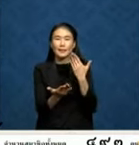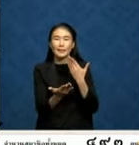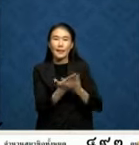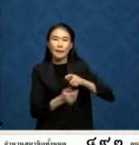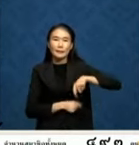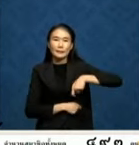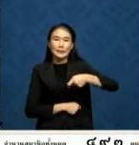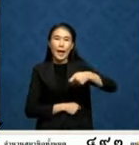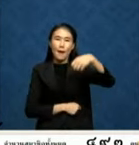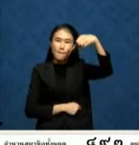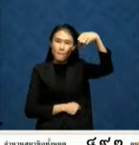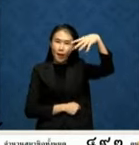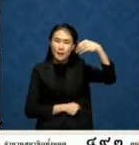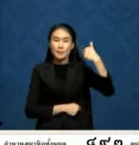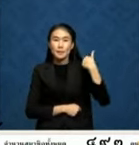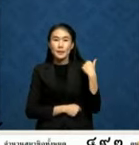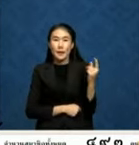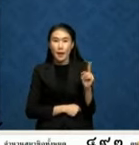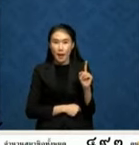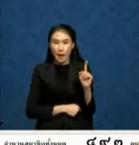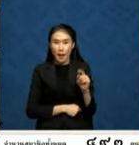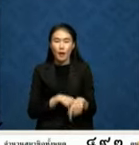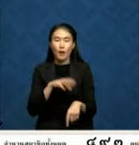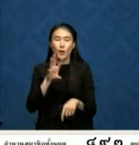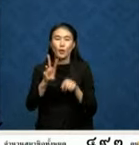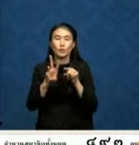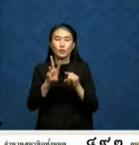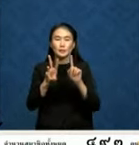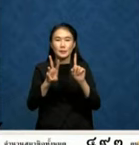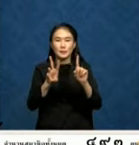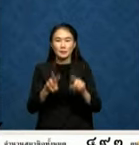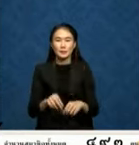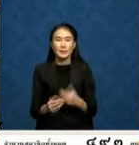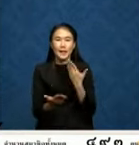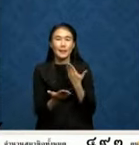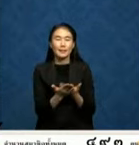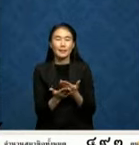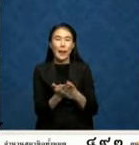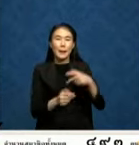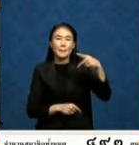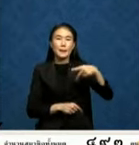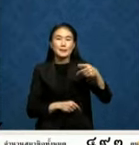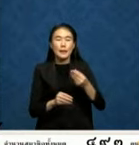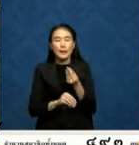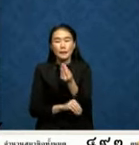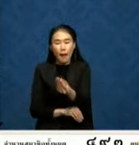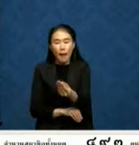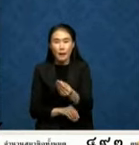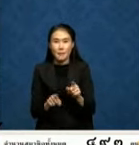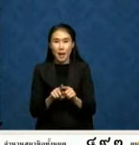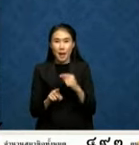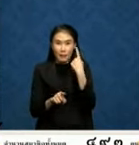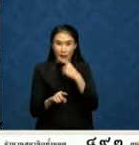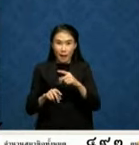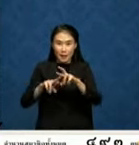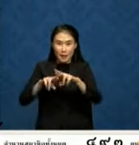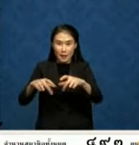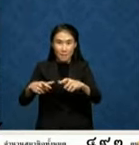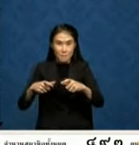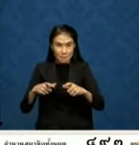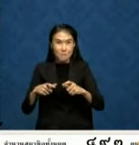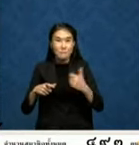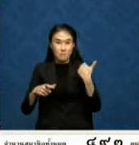ทุนพัฒนาไฟฟ้าดังนี้6.1 ชดเชยและอุดหนุนผู้รับใบอนุญาตประกอบกิจการ